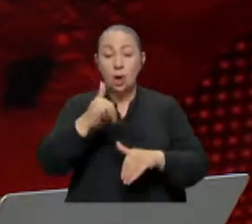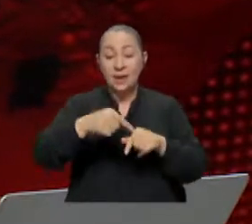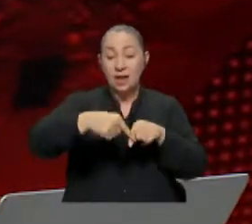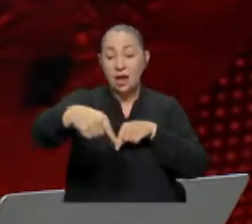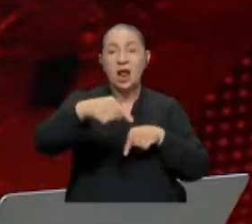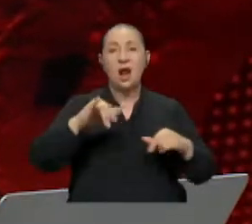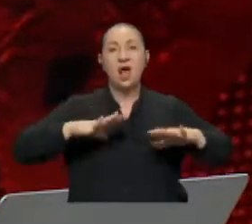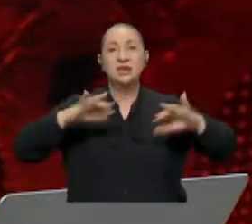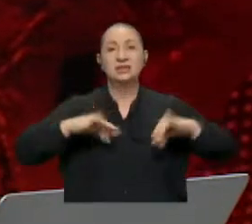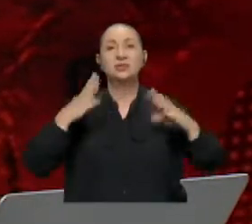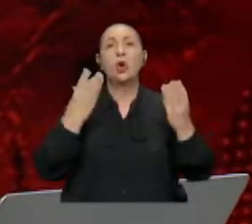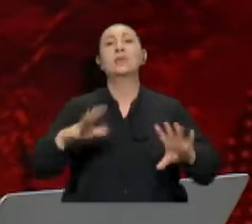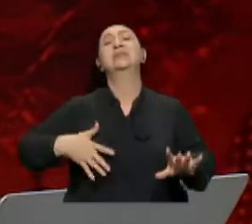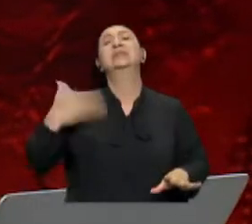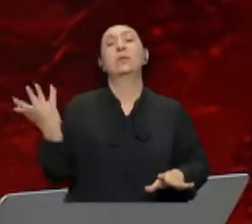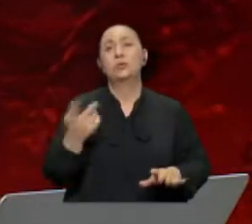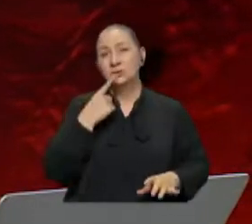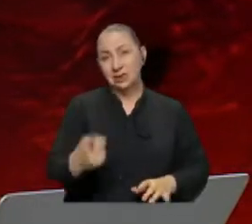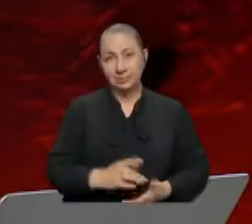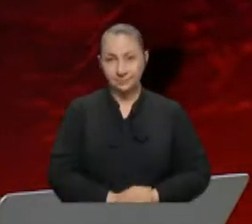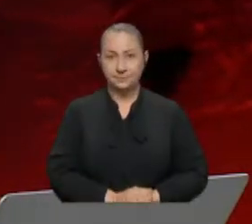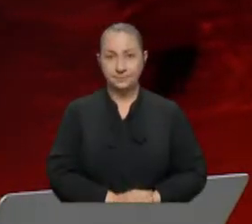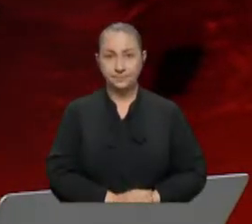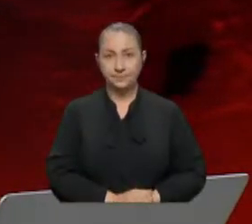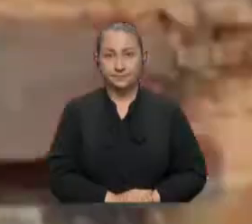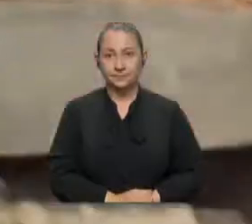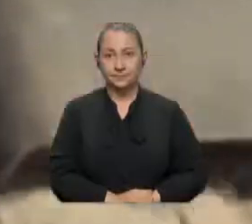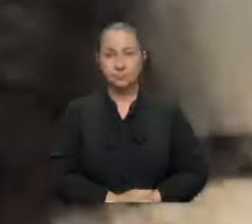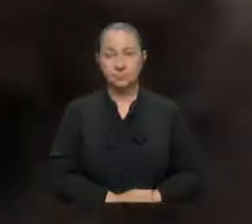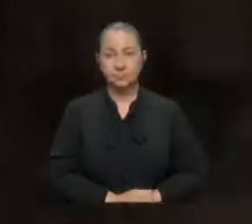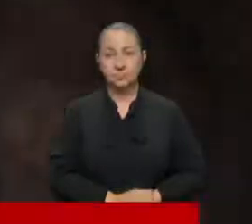içerisinde rahatsız edilmek istemiyoruz mesajı verdi.